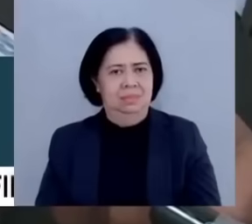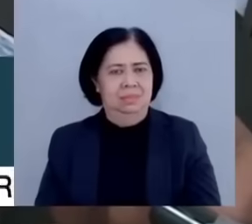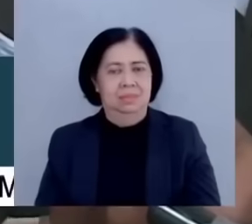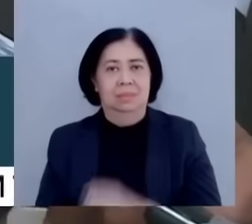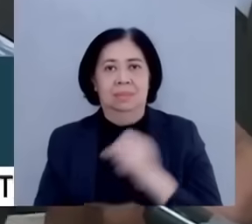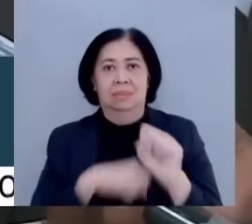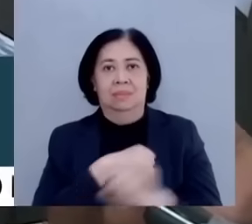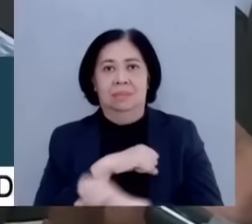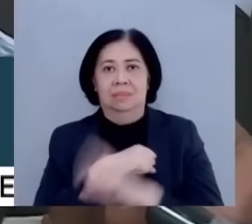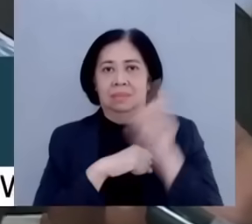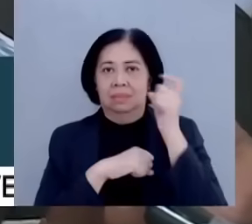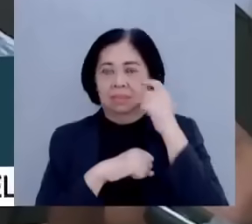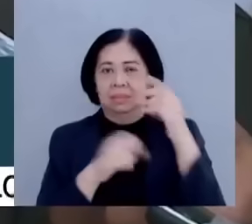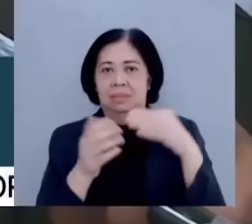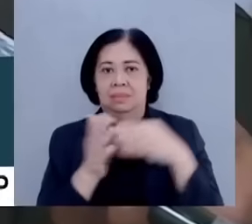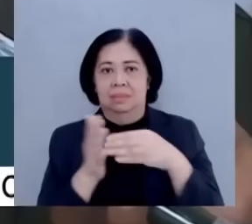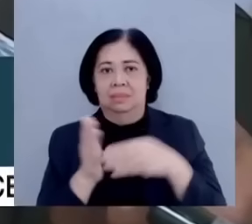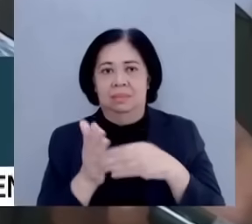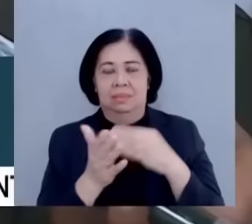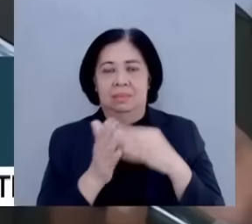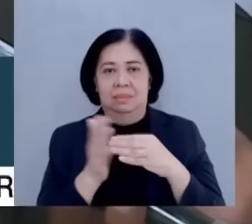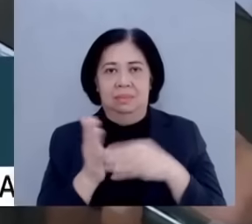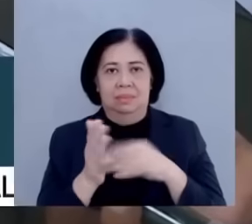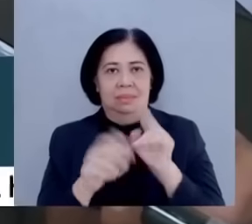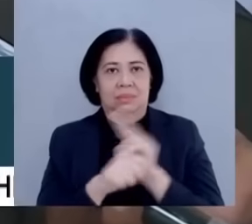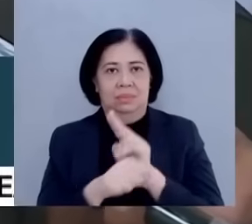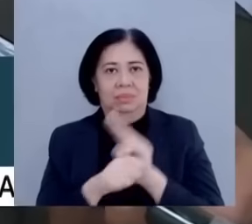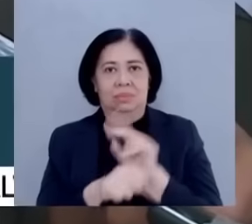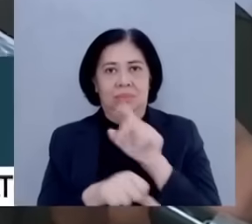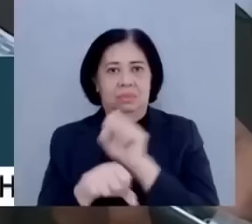gobyerno, billion-billion. Ginamit yun sa trabaho.